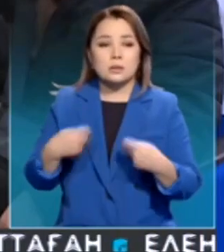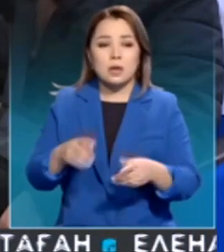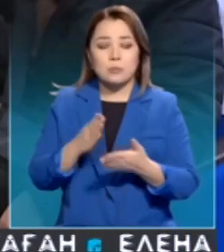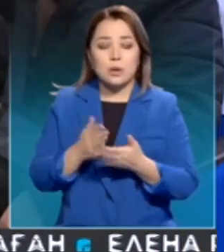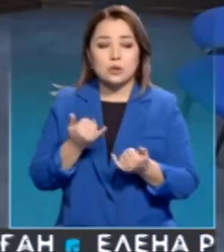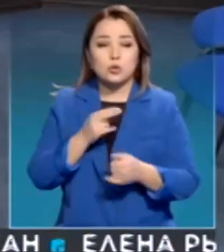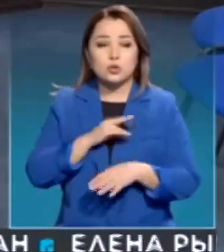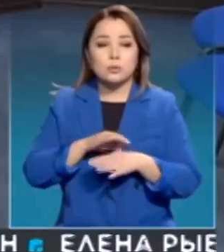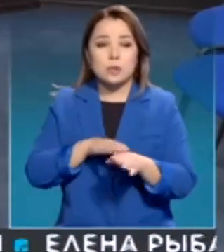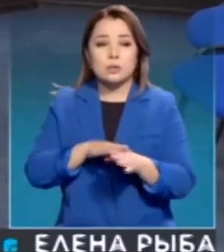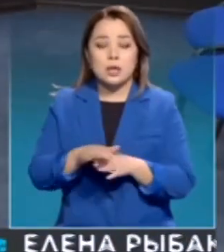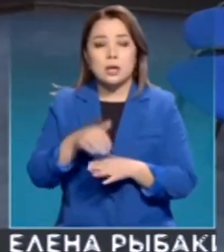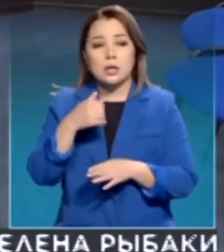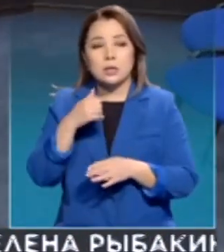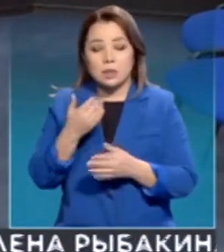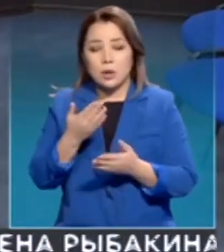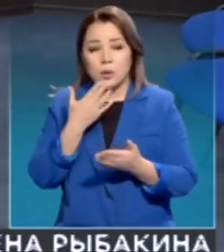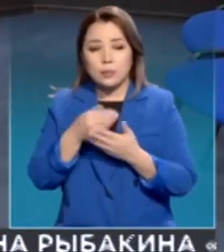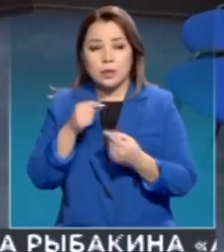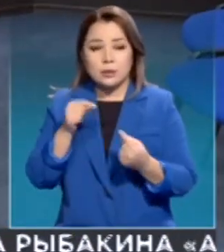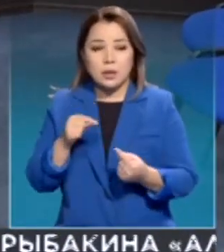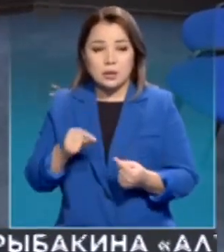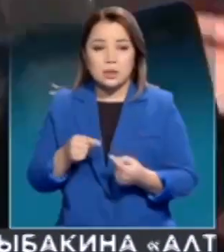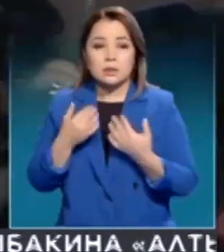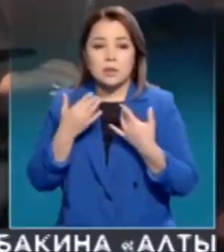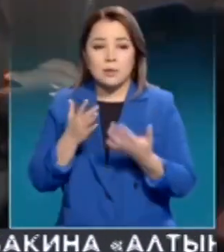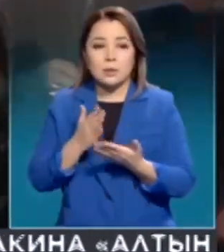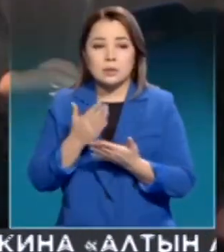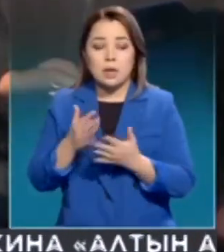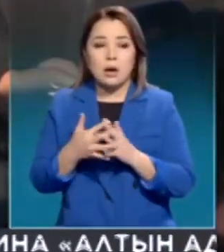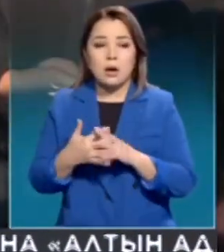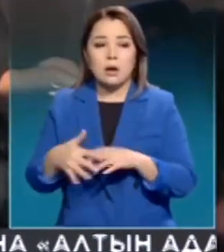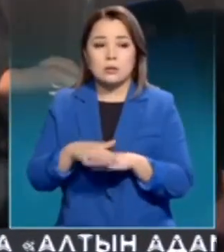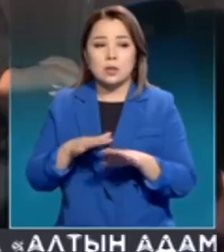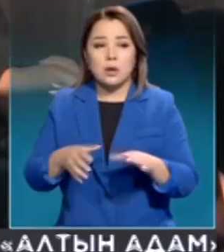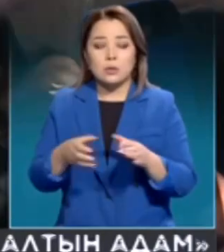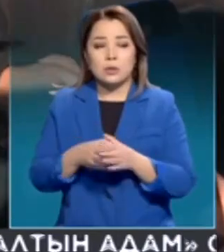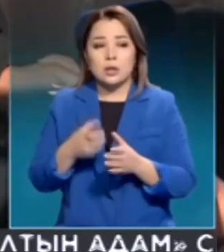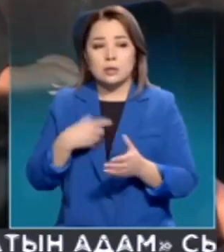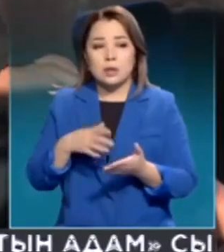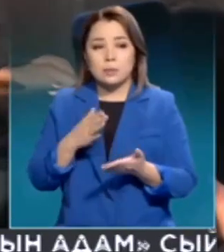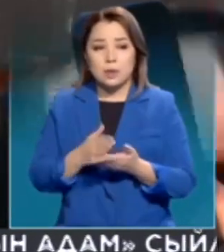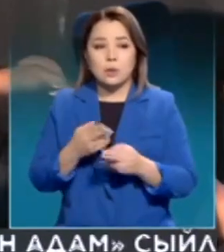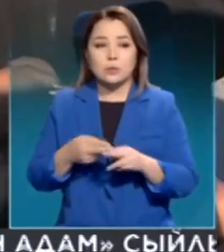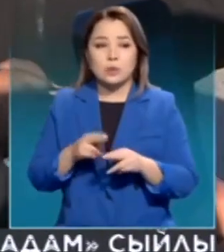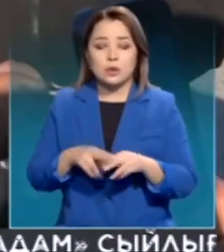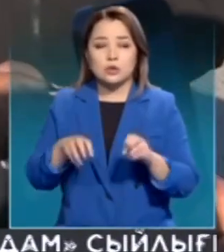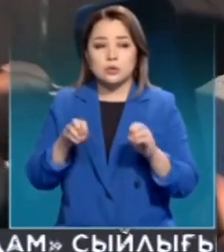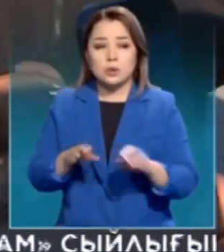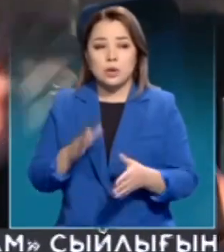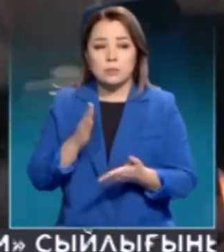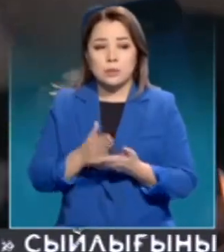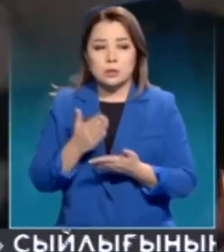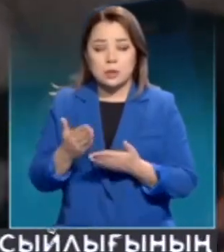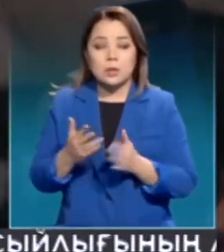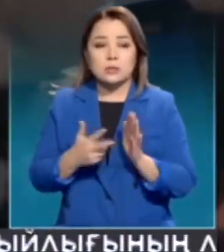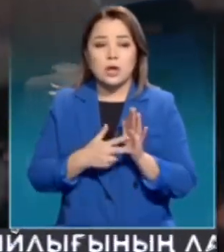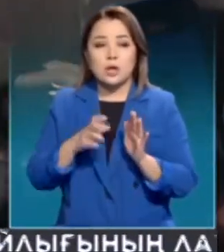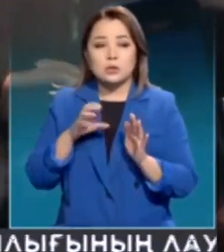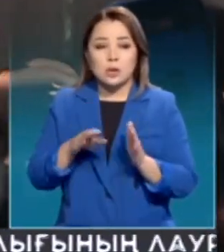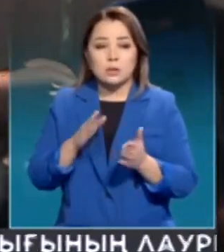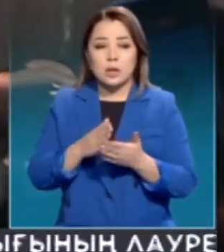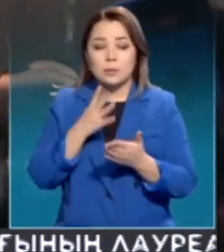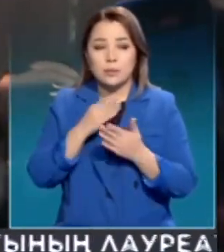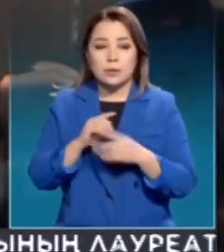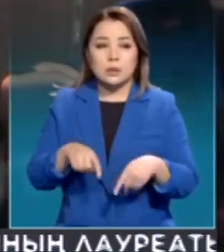сол жұмысшылар өздеріне тиесілі жерлерін талап етуде. Қаулдар тұр, қолдарына шешімдер тұр, 8 соткадан